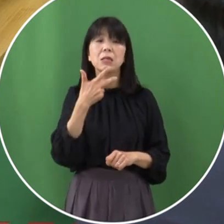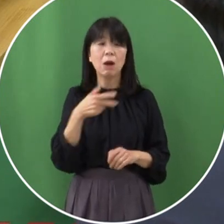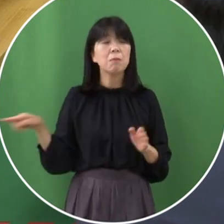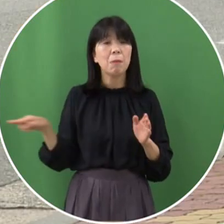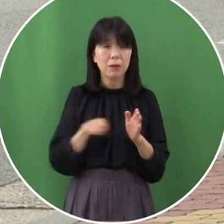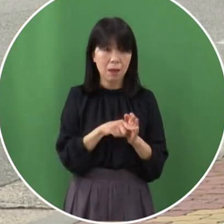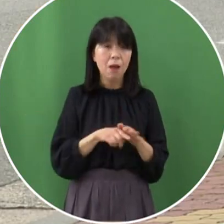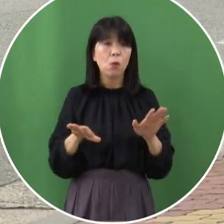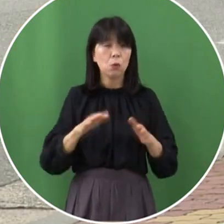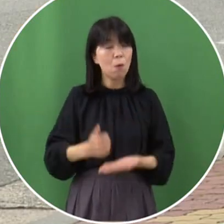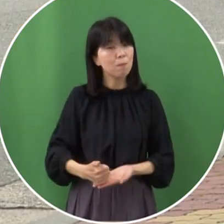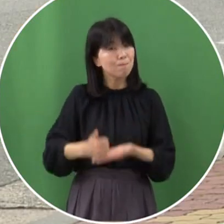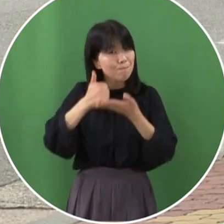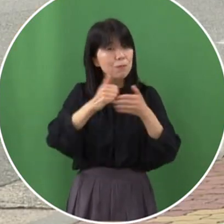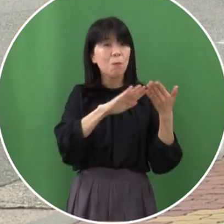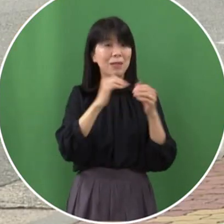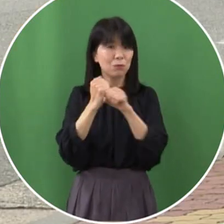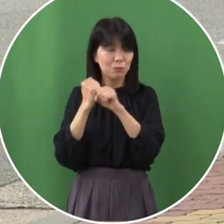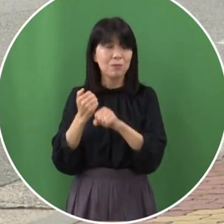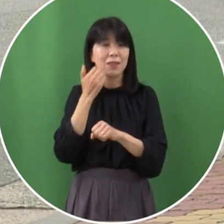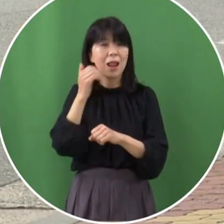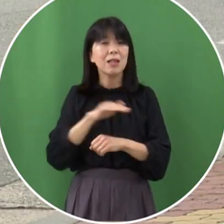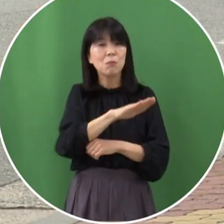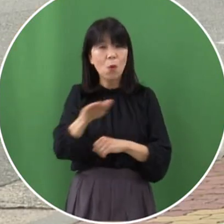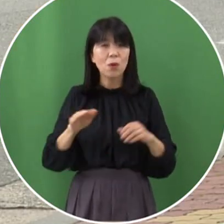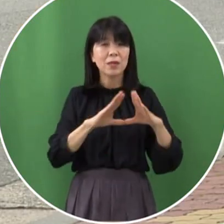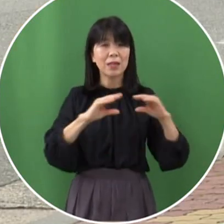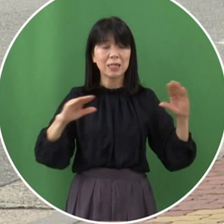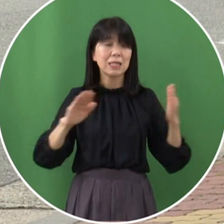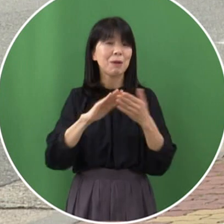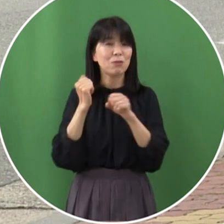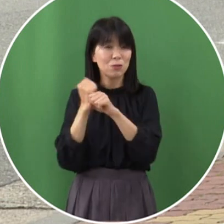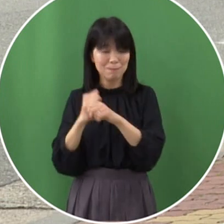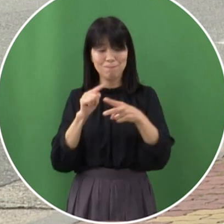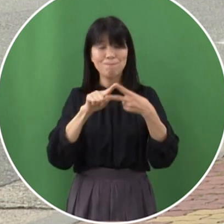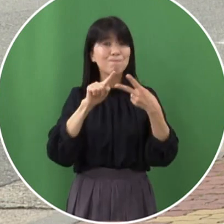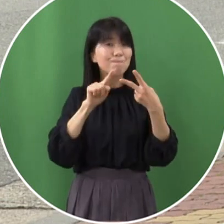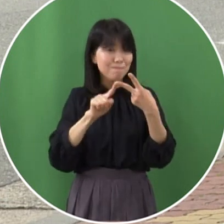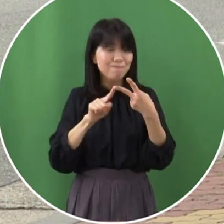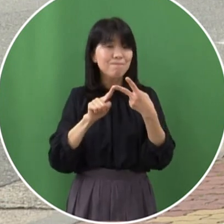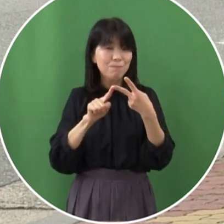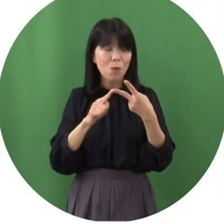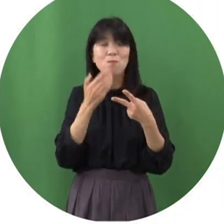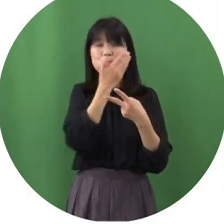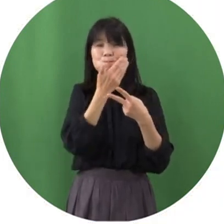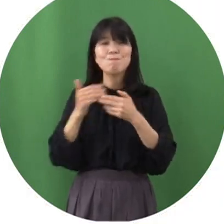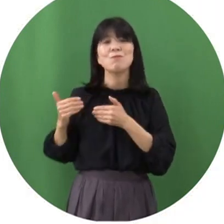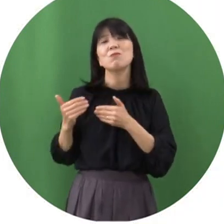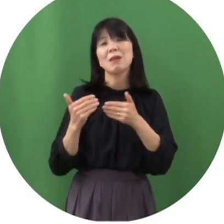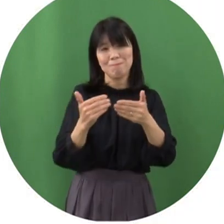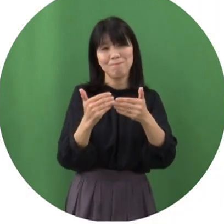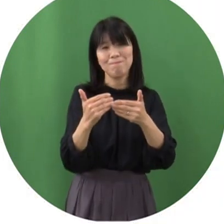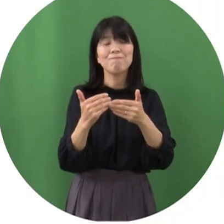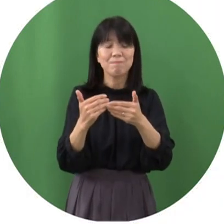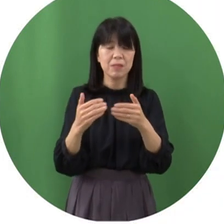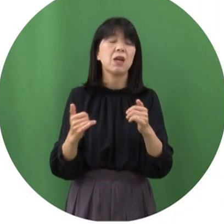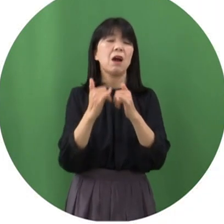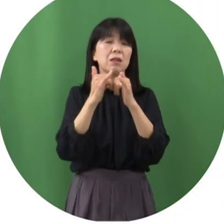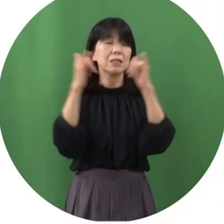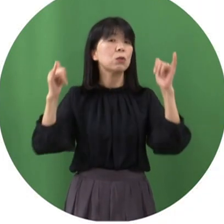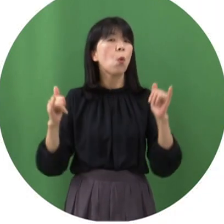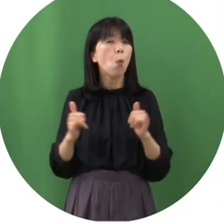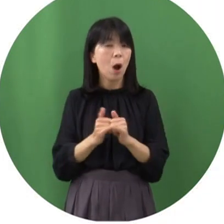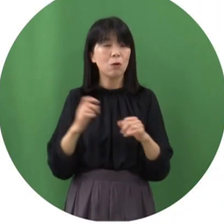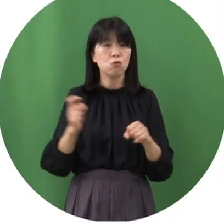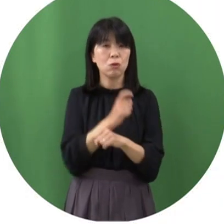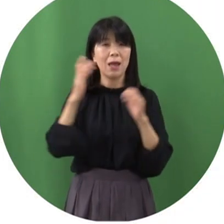ちづくり、誰にも優しいまちづくりの2つのまちづくりを重点的に推進することで、市の人口は10年連続で増